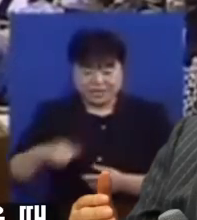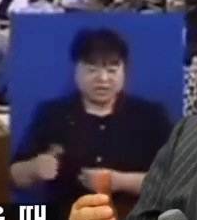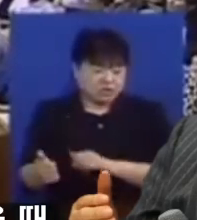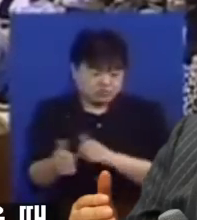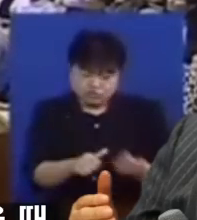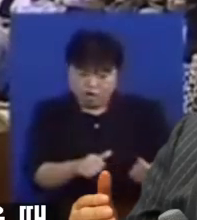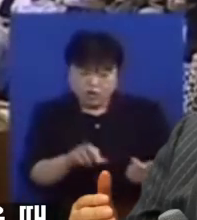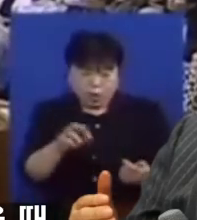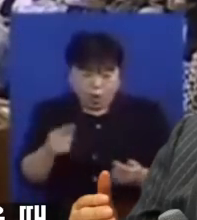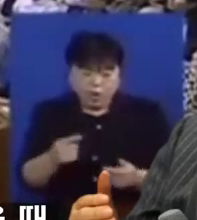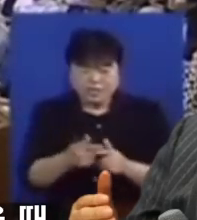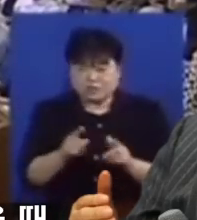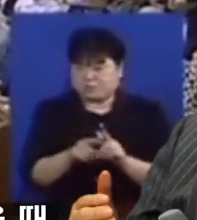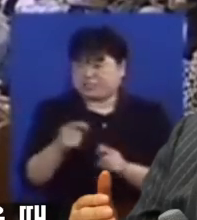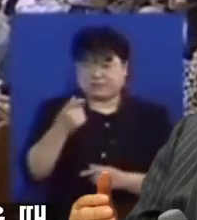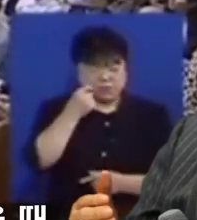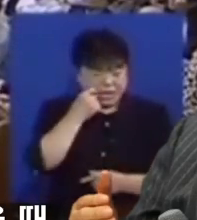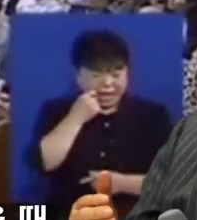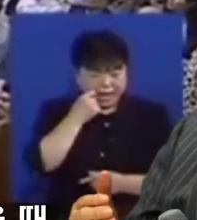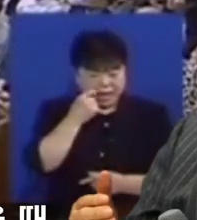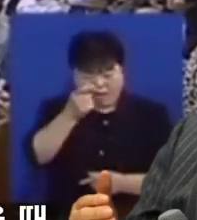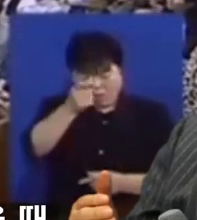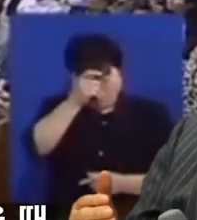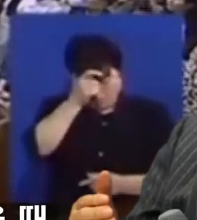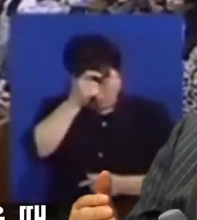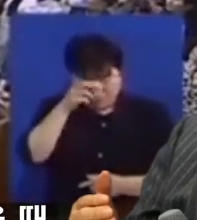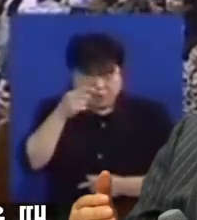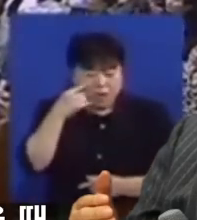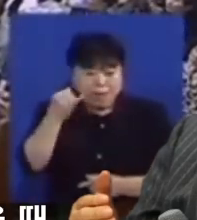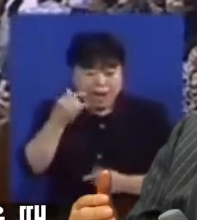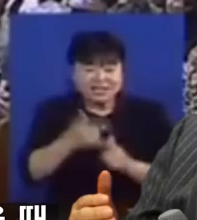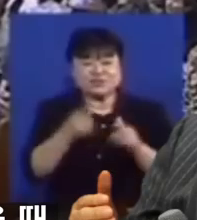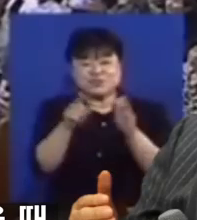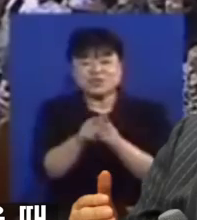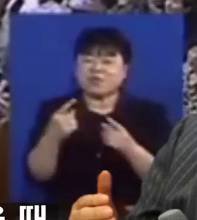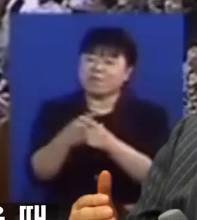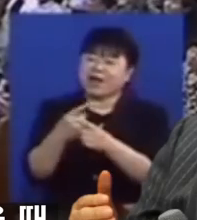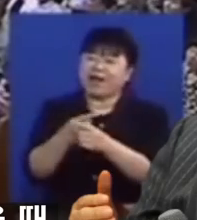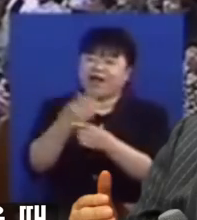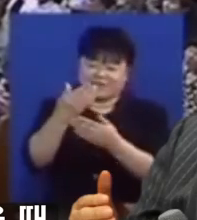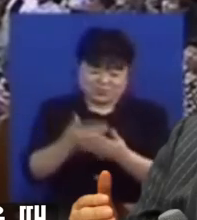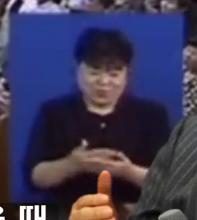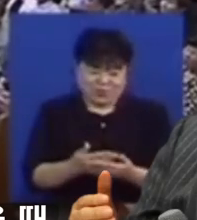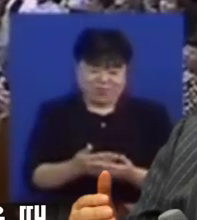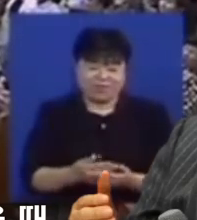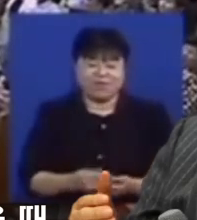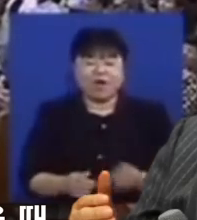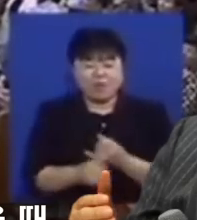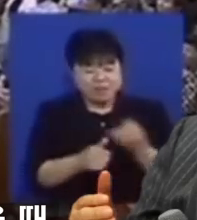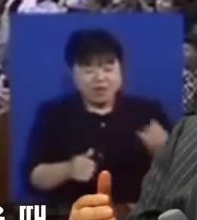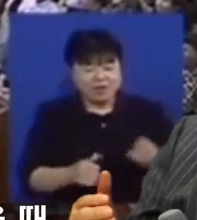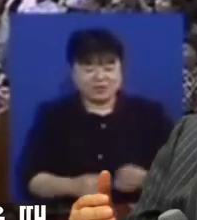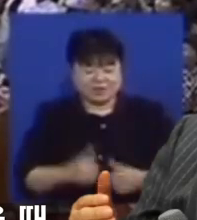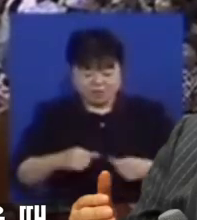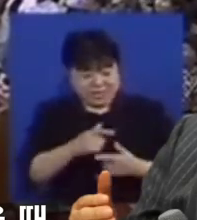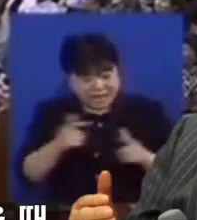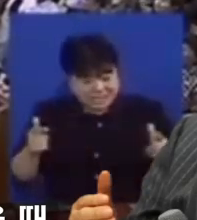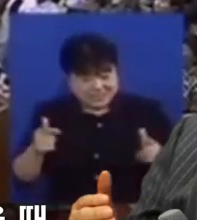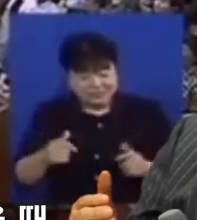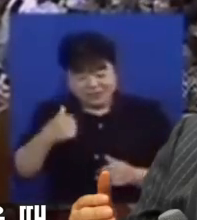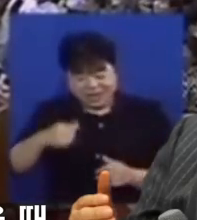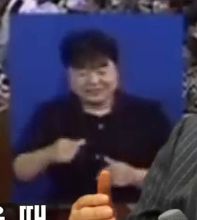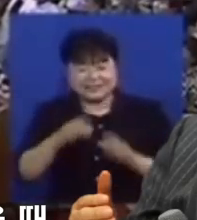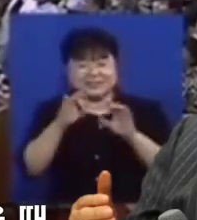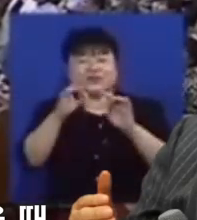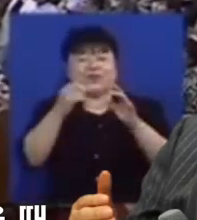그 시어머니가 독실한 신앙인이 되어버렸습니다. 그리고 며느리가 끝까지 포기하지 않고 자신을 전도하여